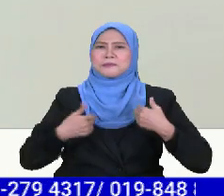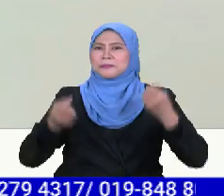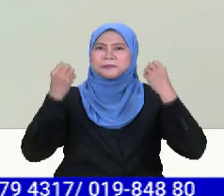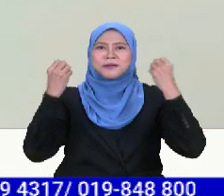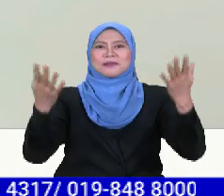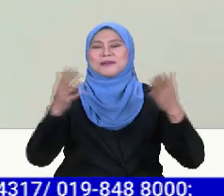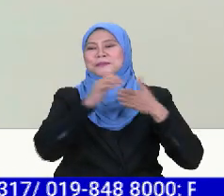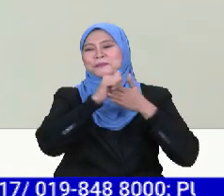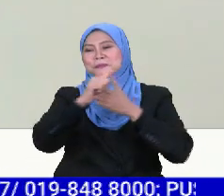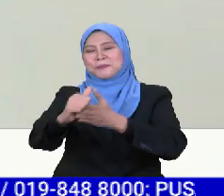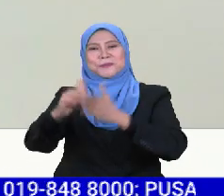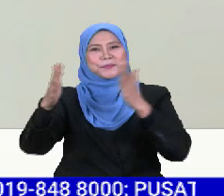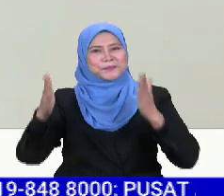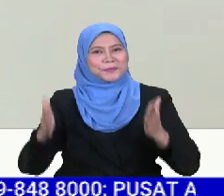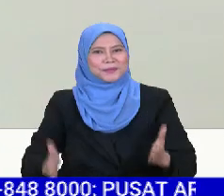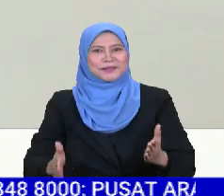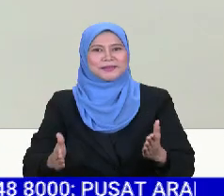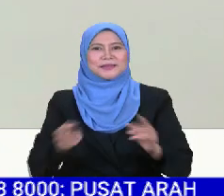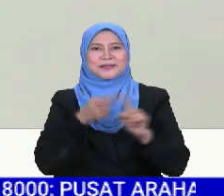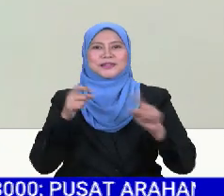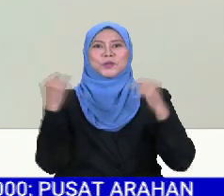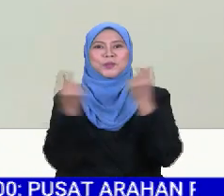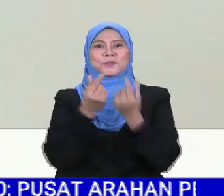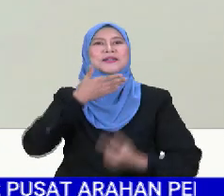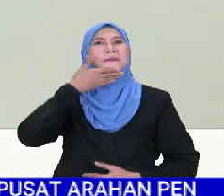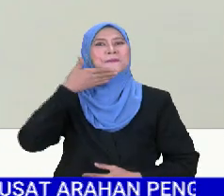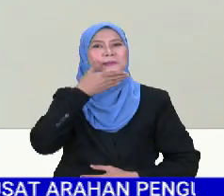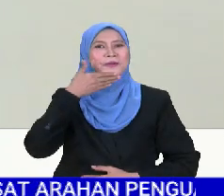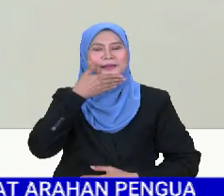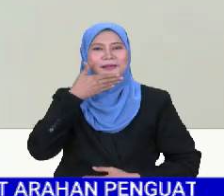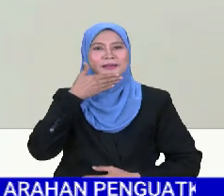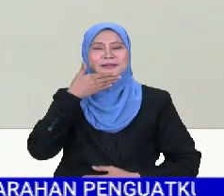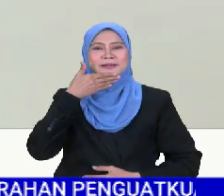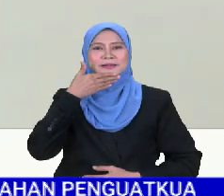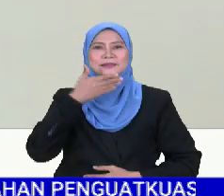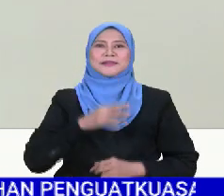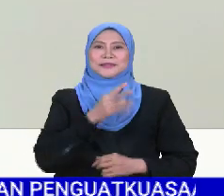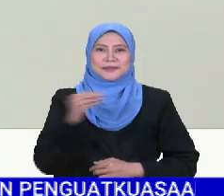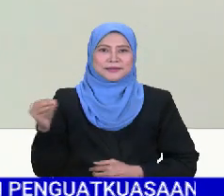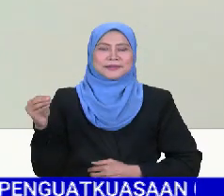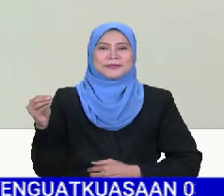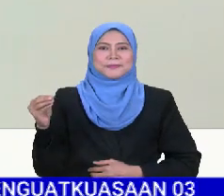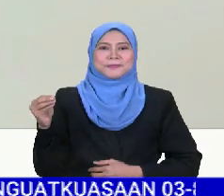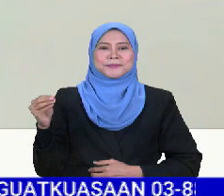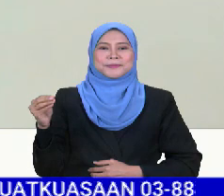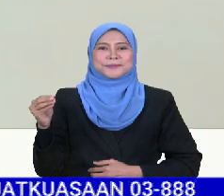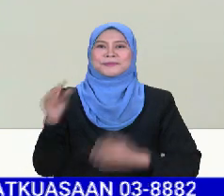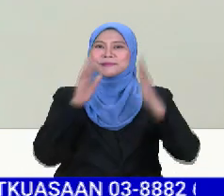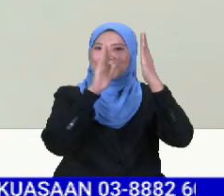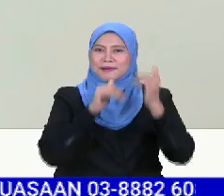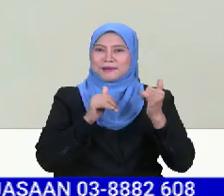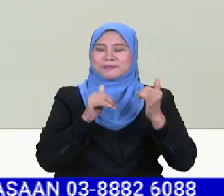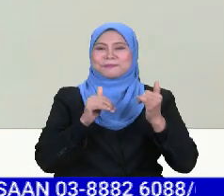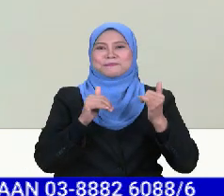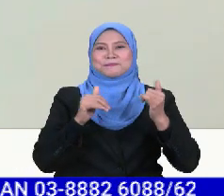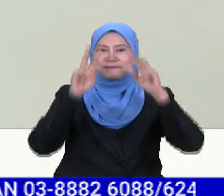ramai pemimpin-pemimpin dari golongan muda, dari golongan belia, dan kita harapkan